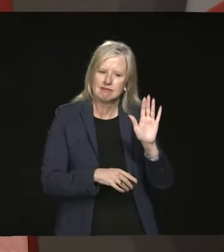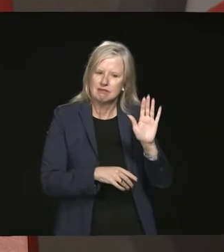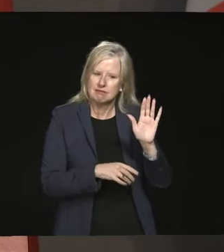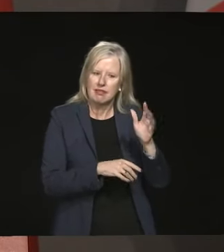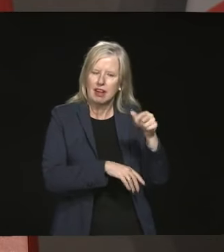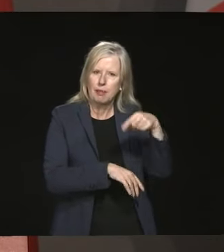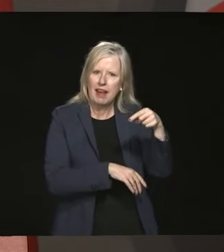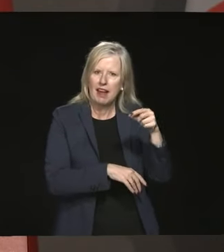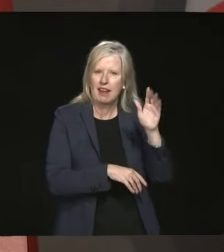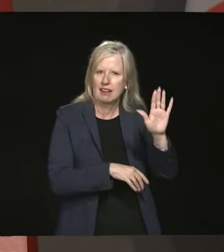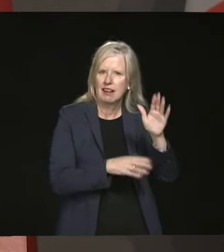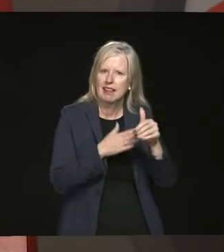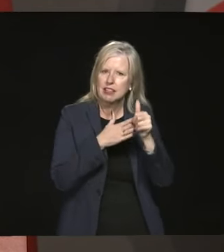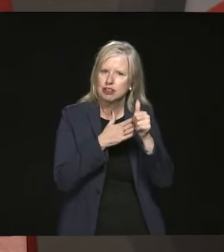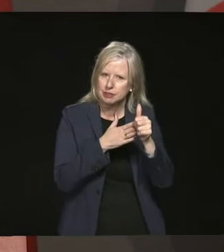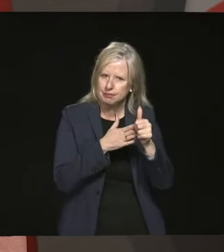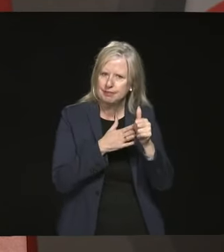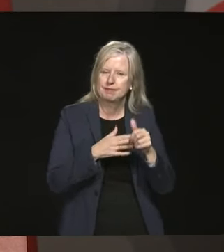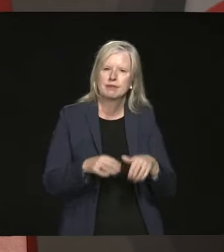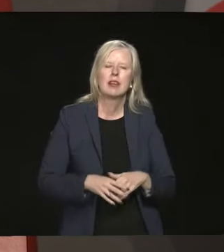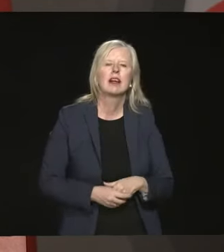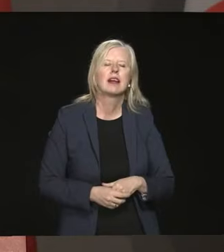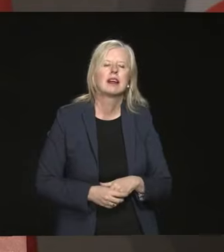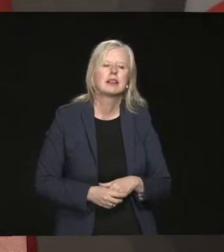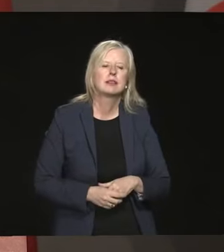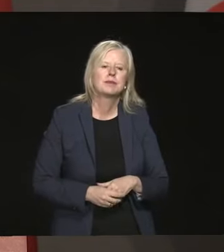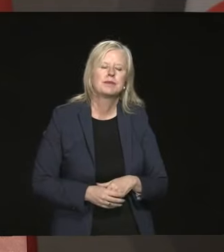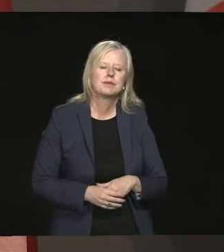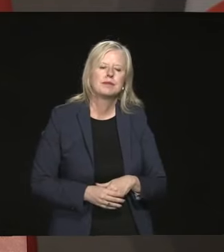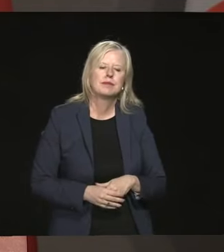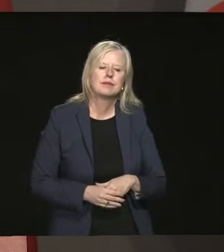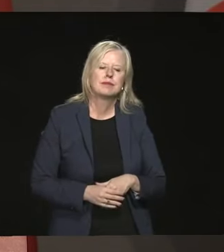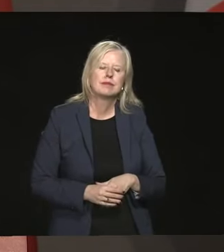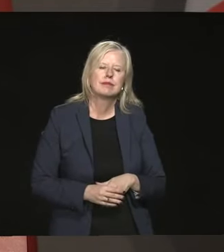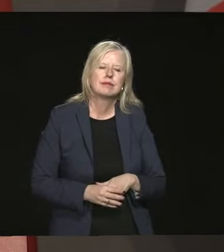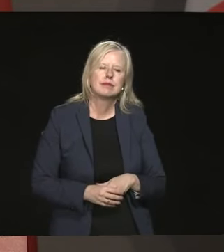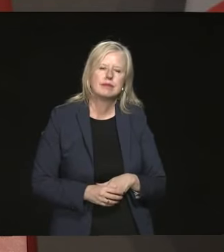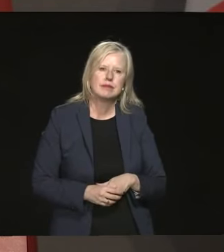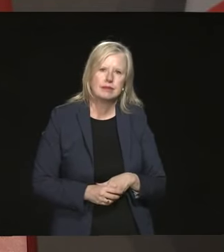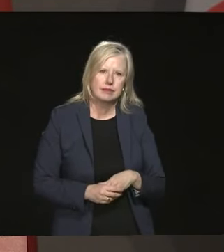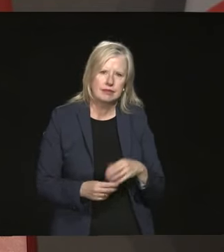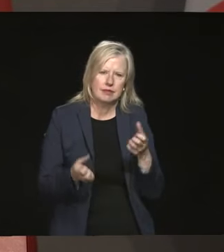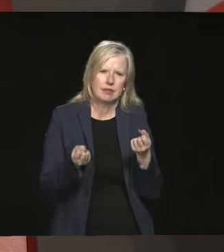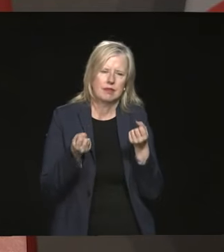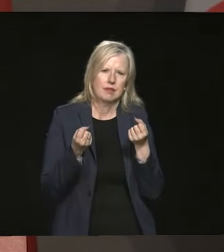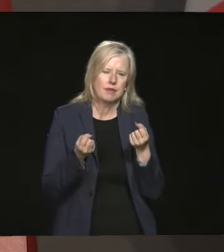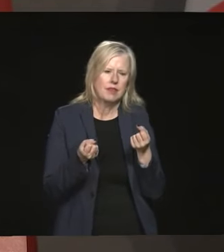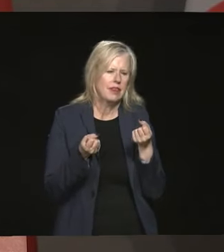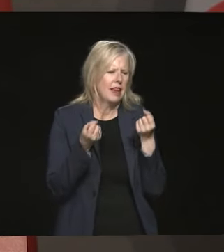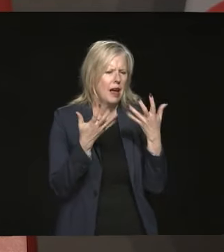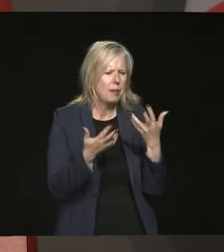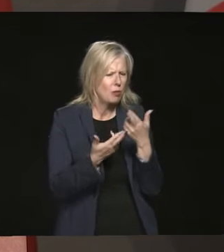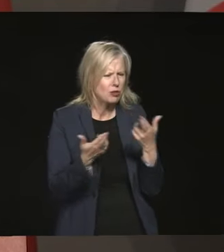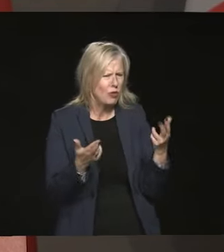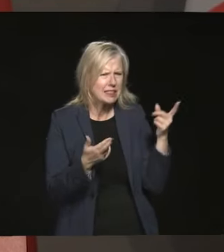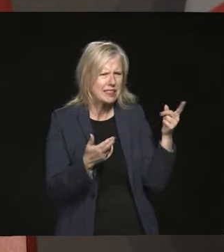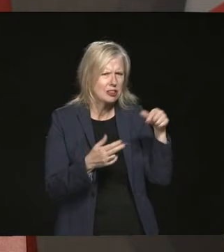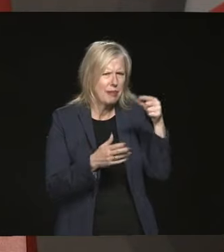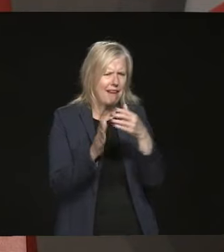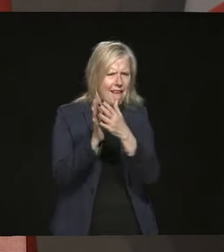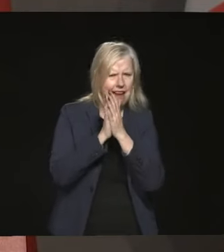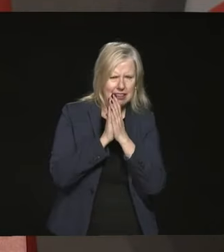ressources vous sont demandées par le gouvernement du Many Québec? Est-ce que vous resources avez are des being chiffres à nous requested by donner? the government of Quebec. Do you have any Bien, numbers? ce sont des chiffres, mais pas